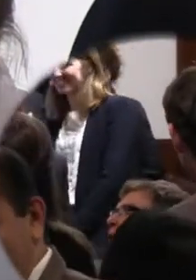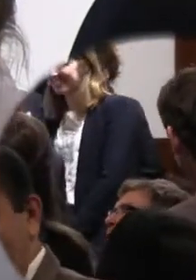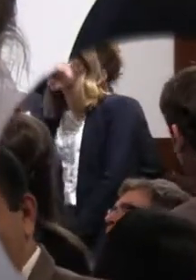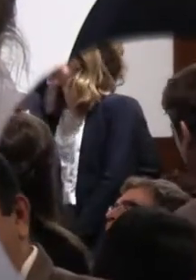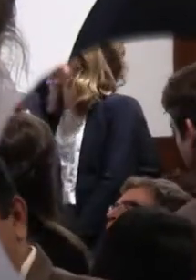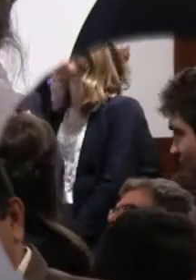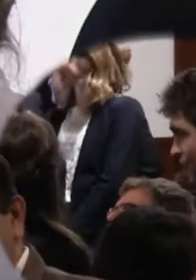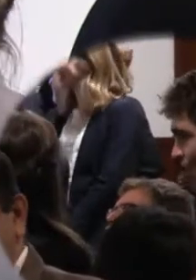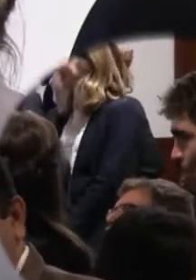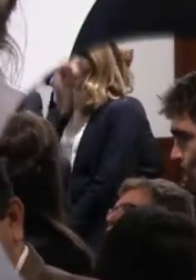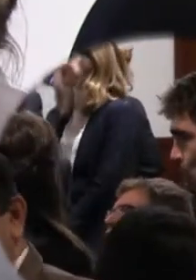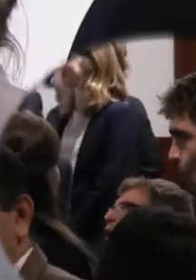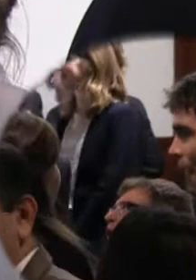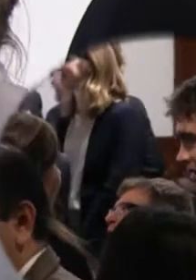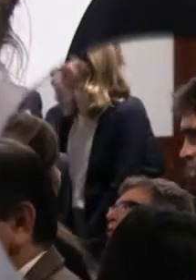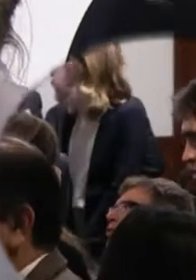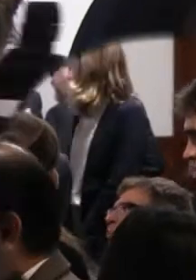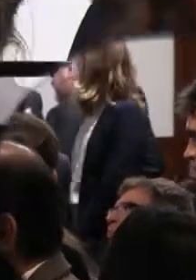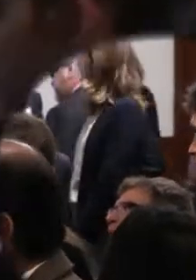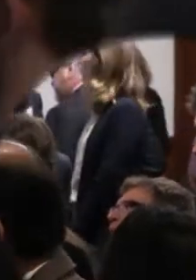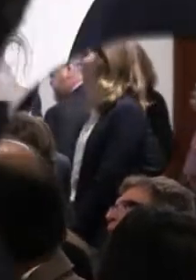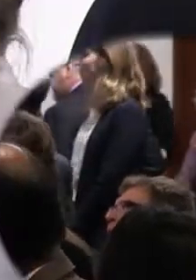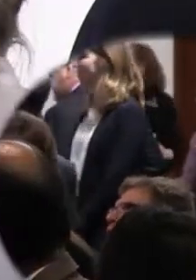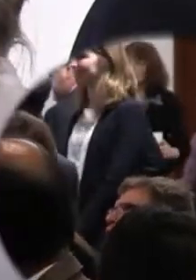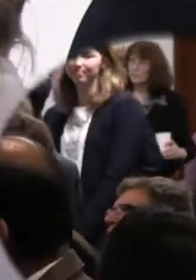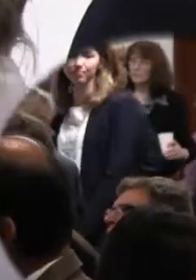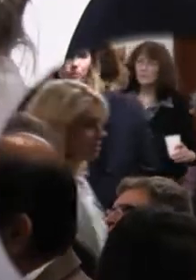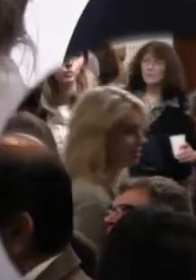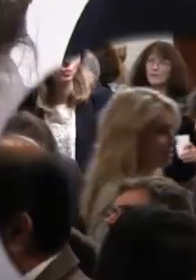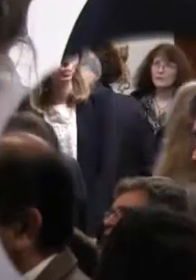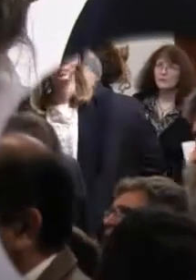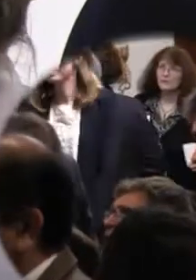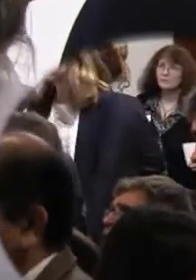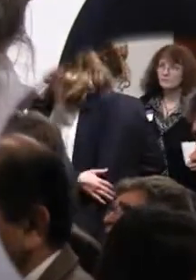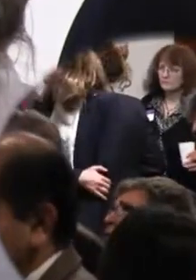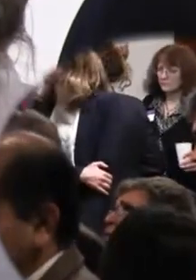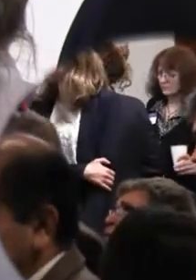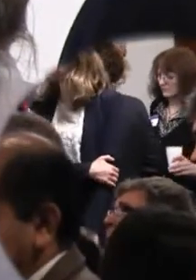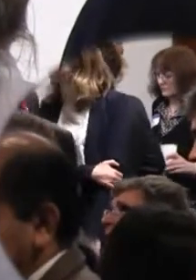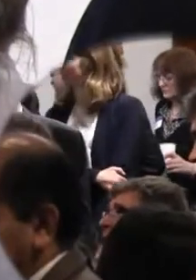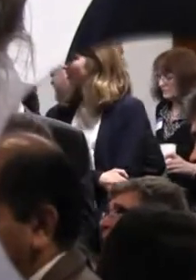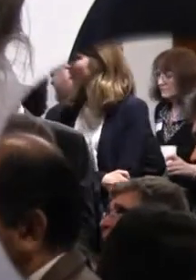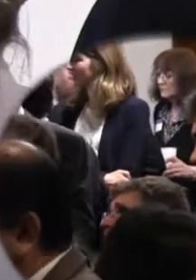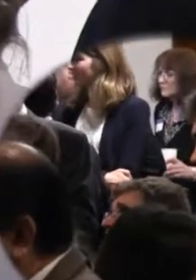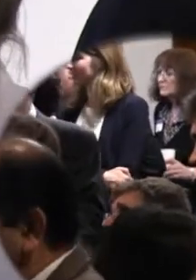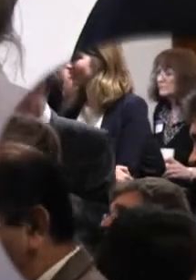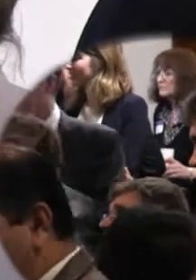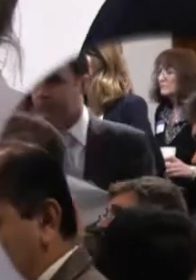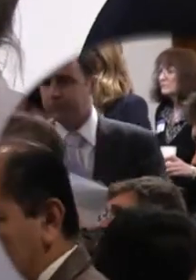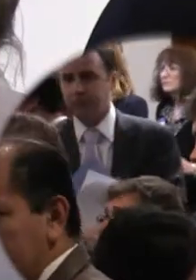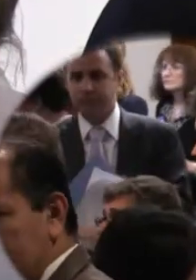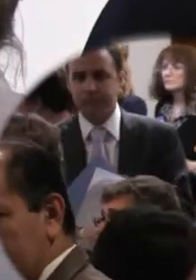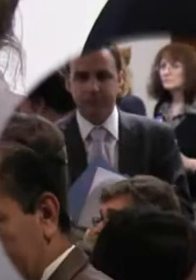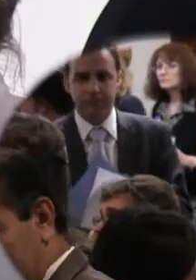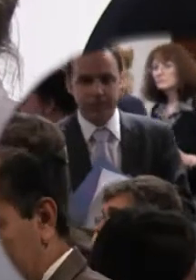mo gbede o mo gbede o mo gbede